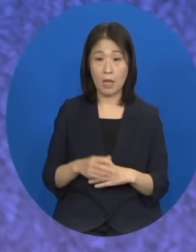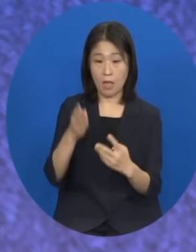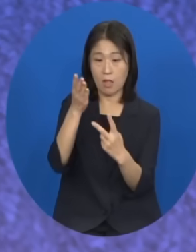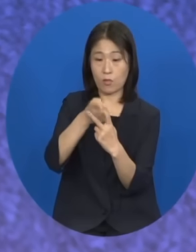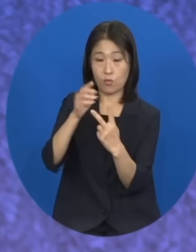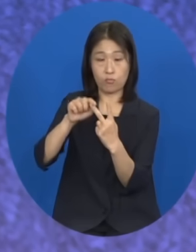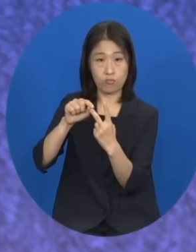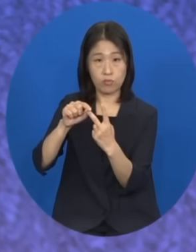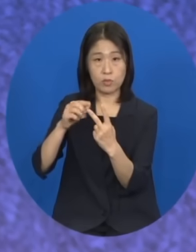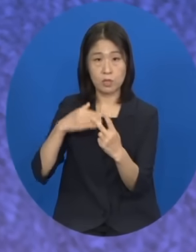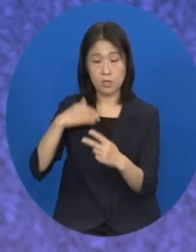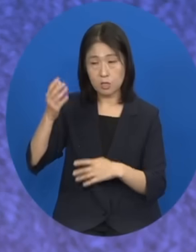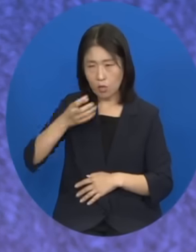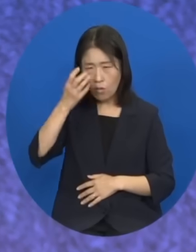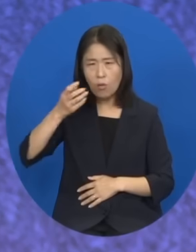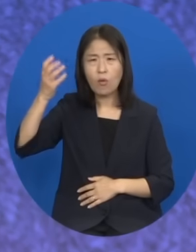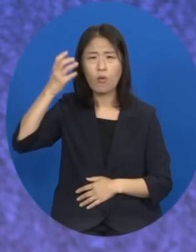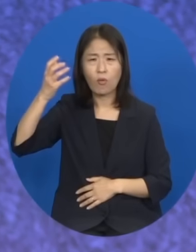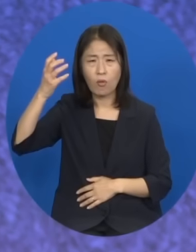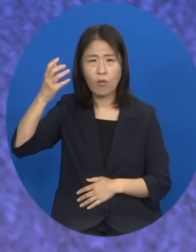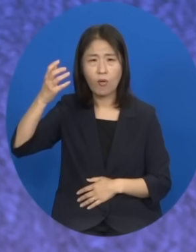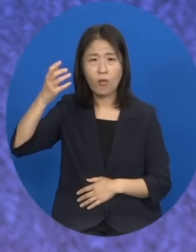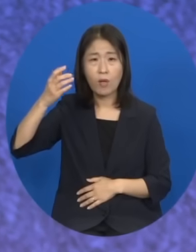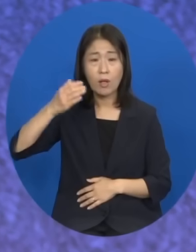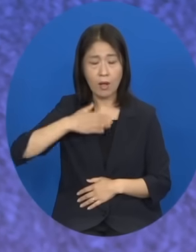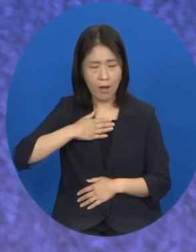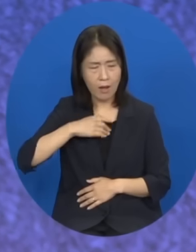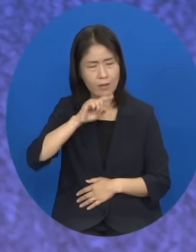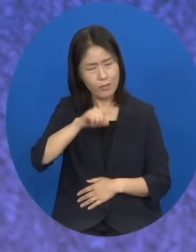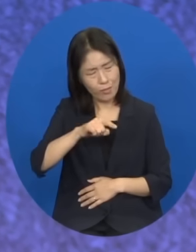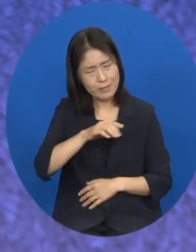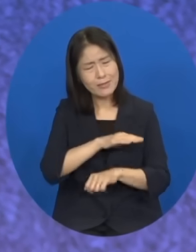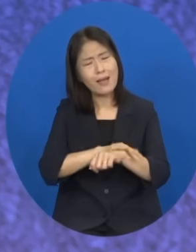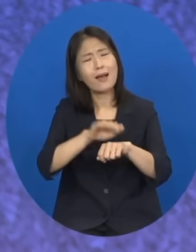한편으로는 성령께서는 너 정말 잘했다.